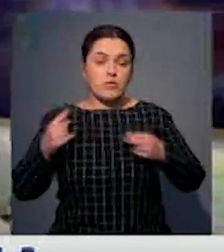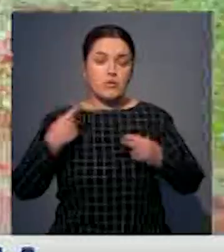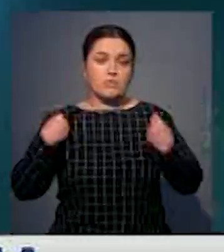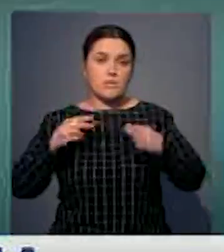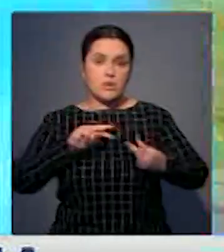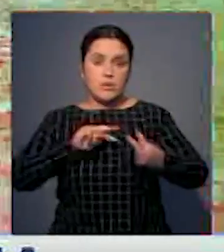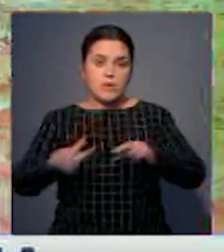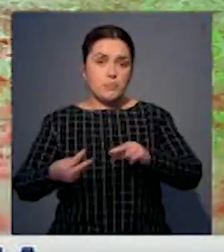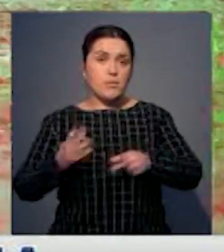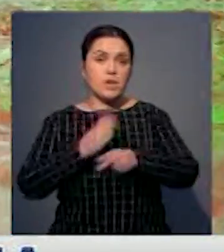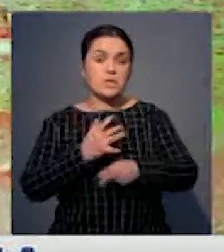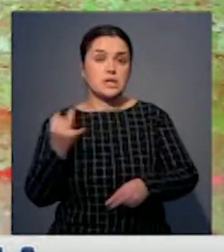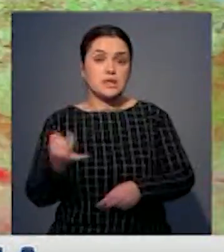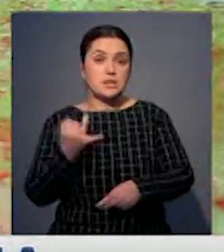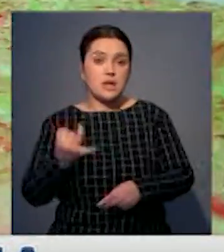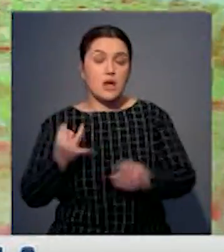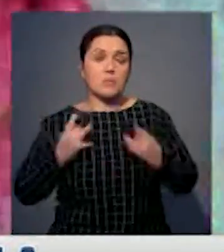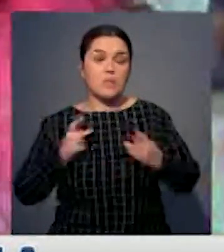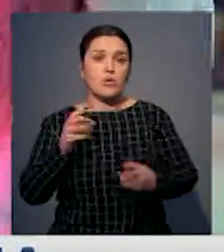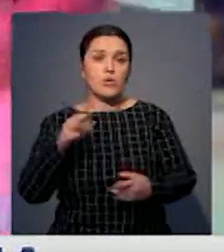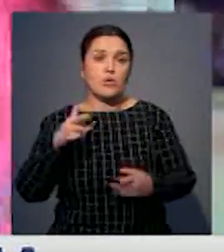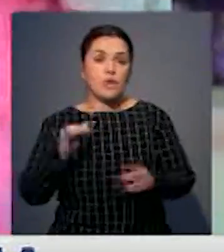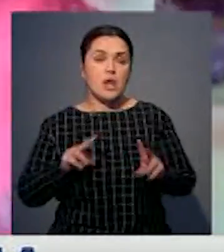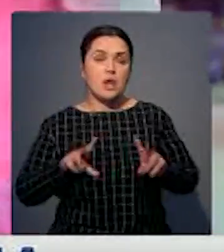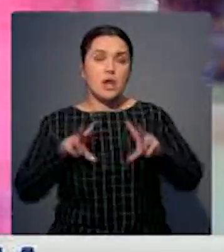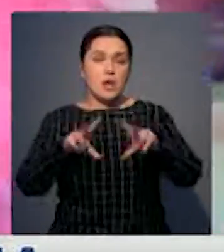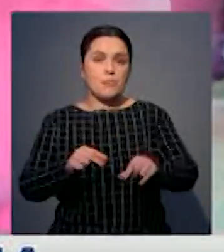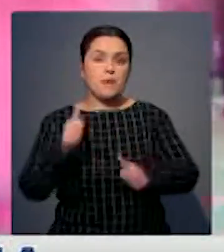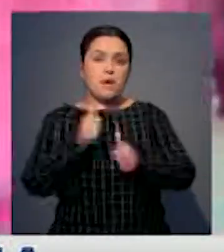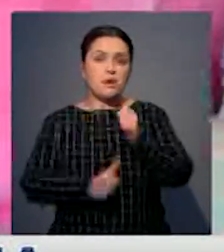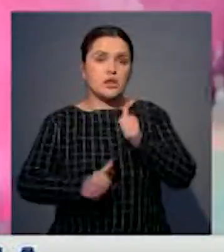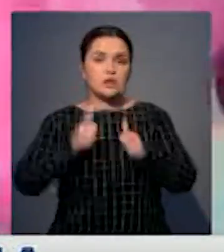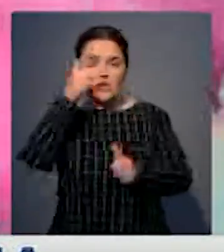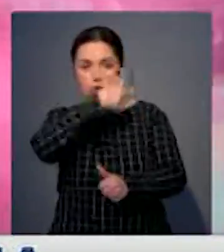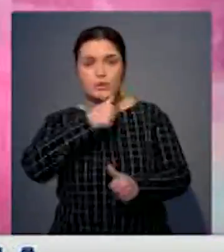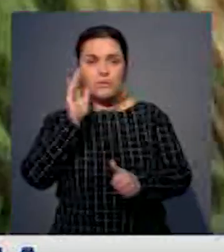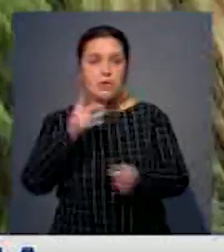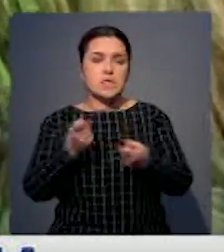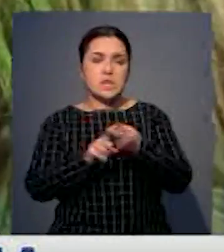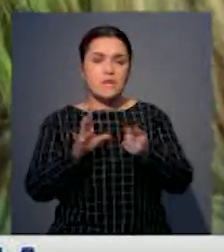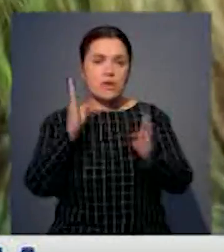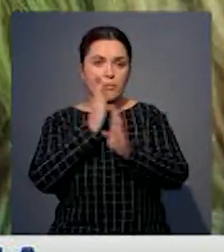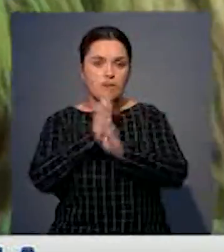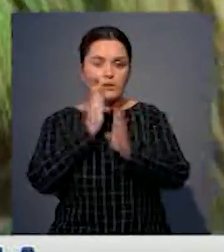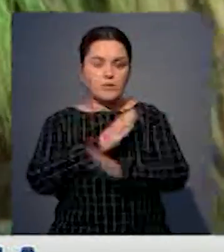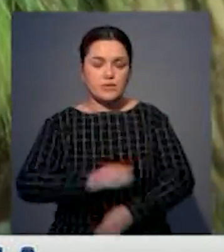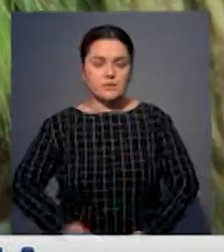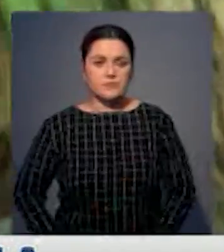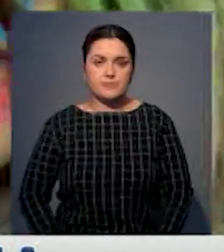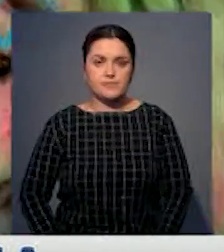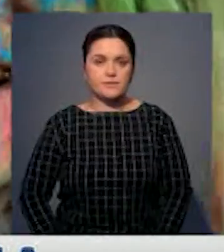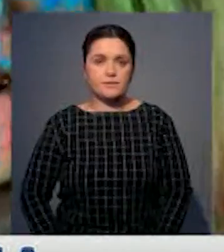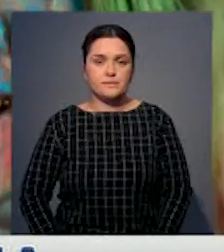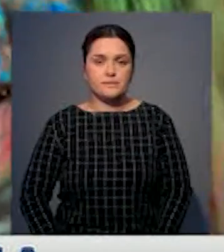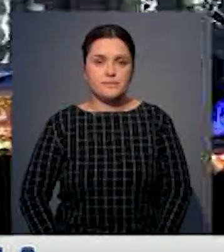переоделись. Из-за повышенного интереса праздник Холи обещают проводить каждый сезон, независимо от погоды. Марк Брюшко, Аида